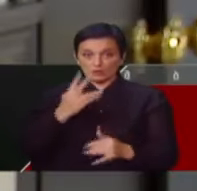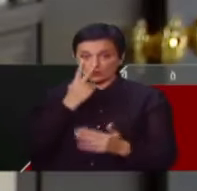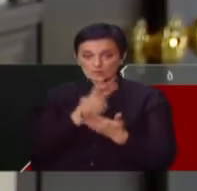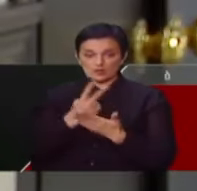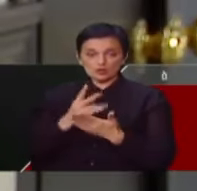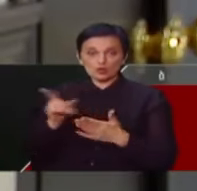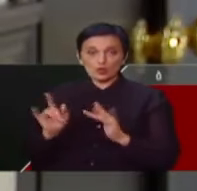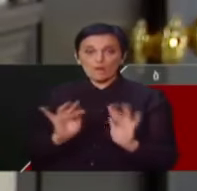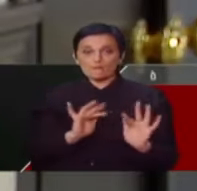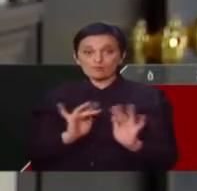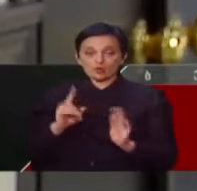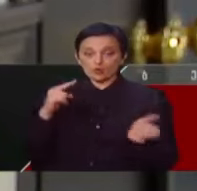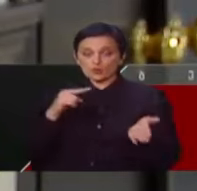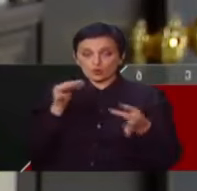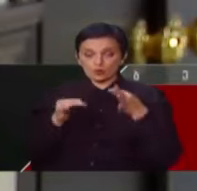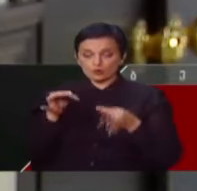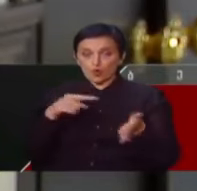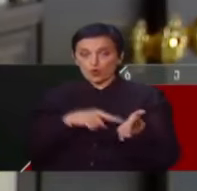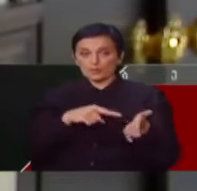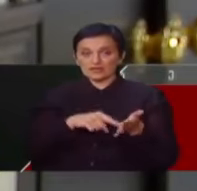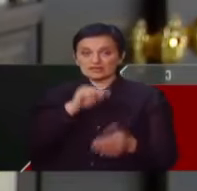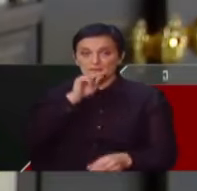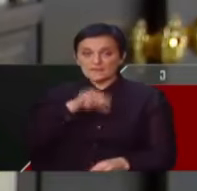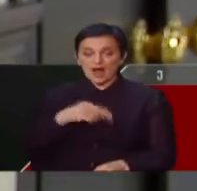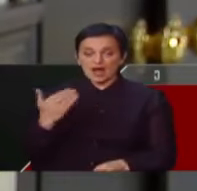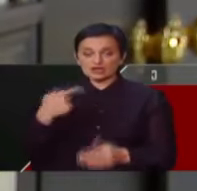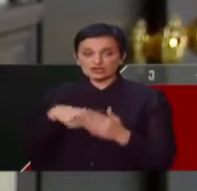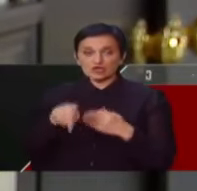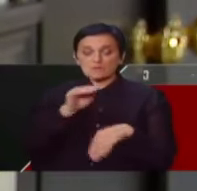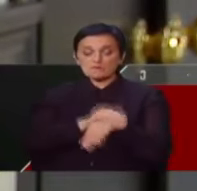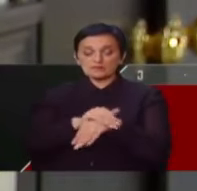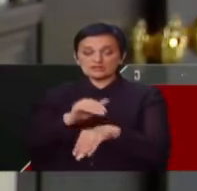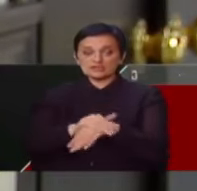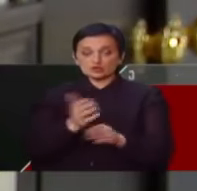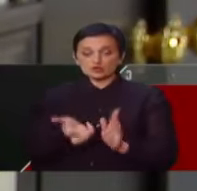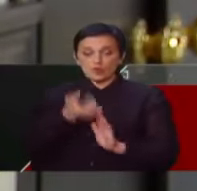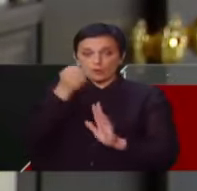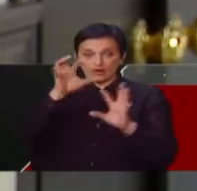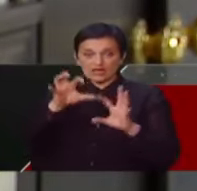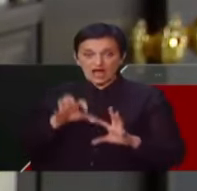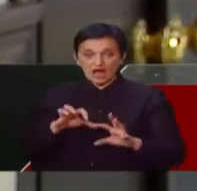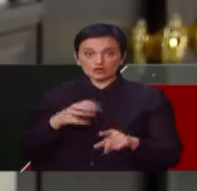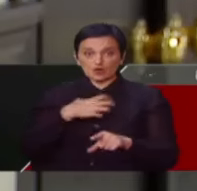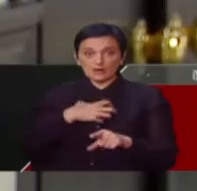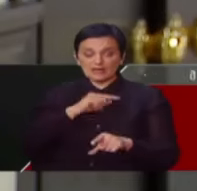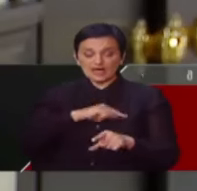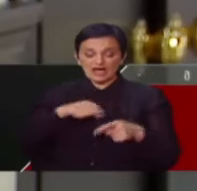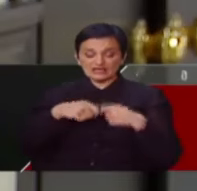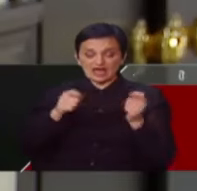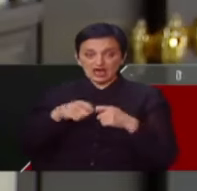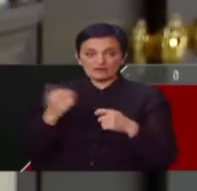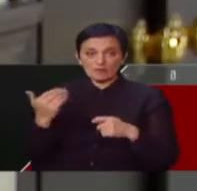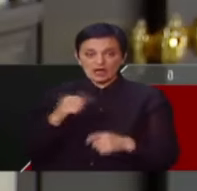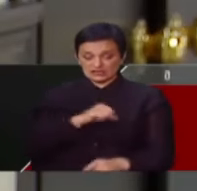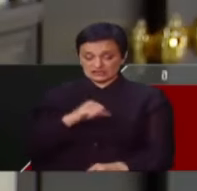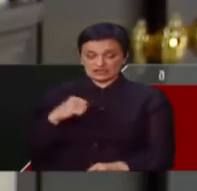რომ ისინი პროცესზე მიუთითებდნენ ბრალდების მხარის მიერ მტკიცებულებათა მოპოვებისას კანონის არსებითი ხასიათის დარღვევაზე, მათ